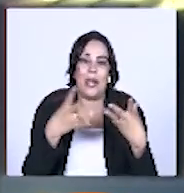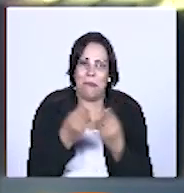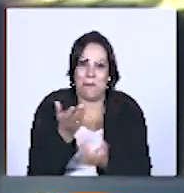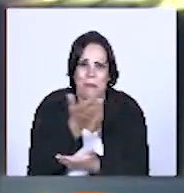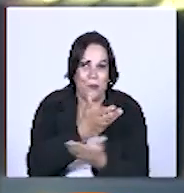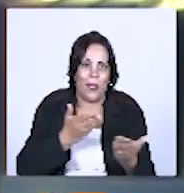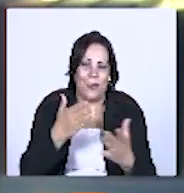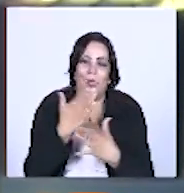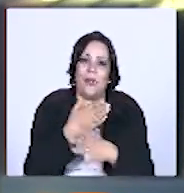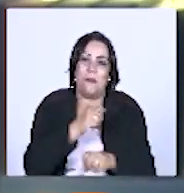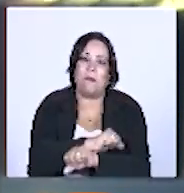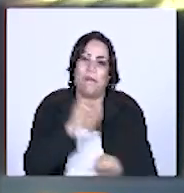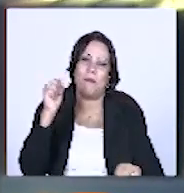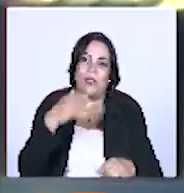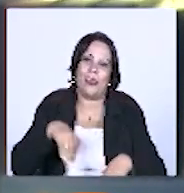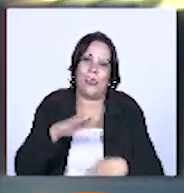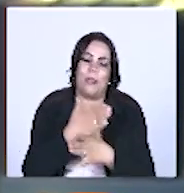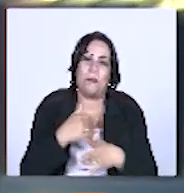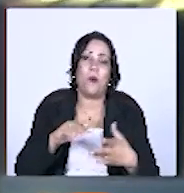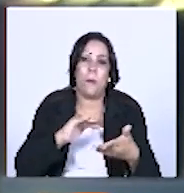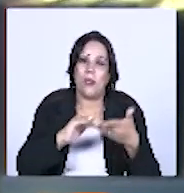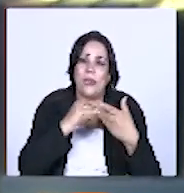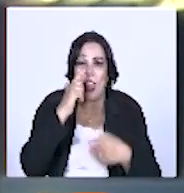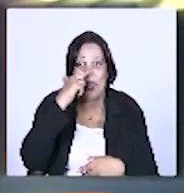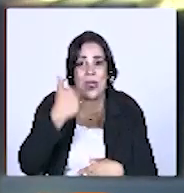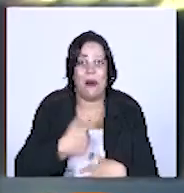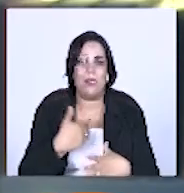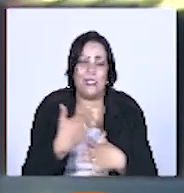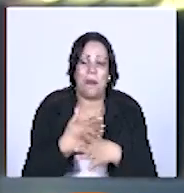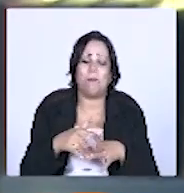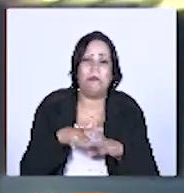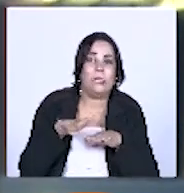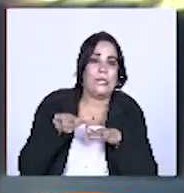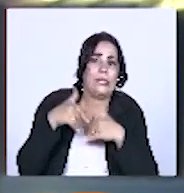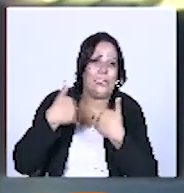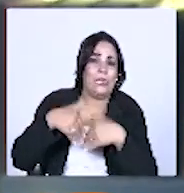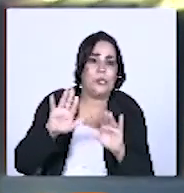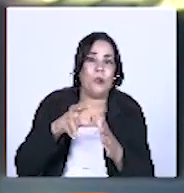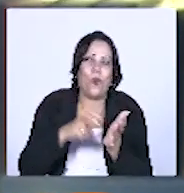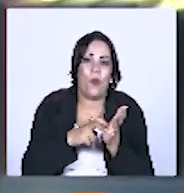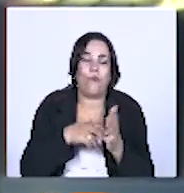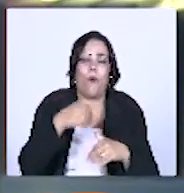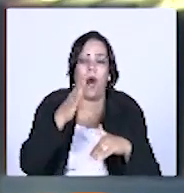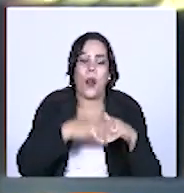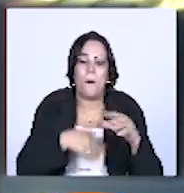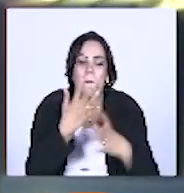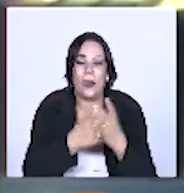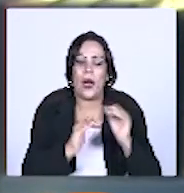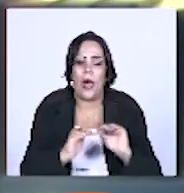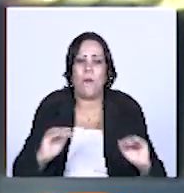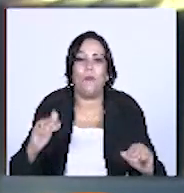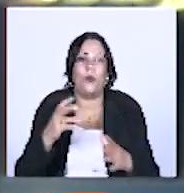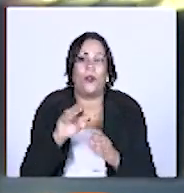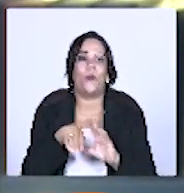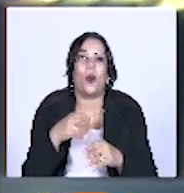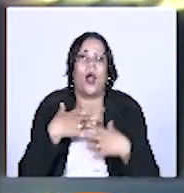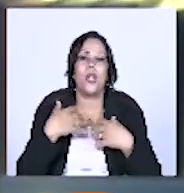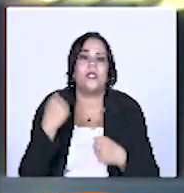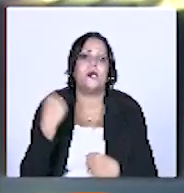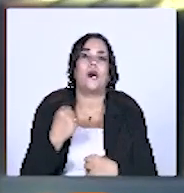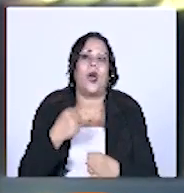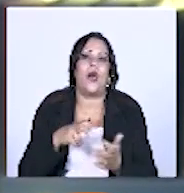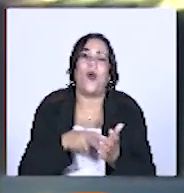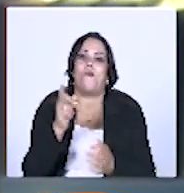نتحرر منه ونحاول نساعد انفسنا كمان ان احنا نخرج من الخوف ونربي اولادنا على الثقه وليس